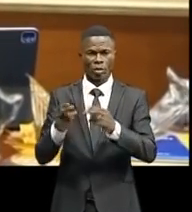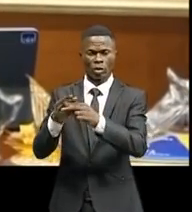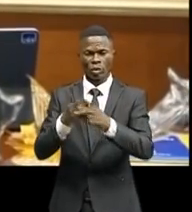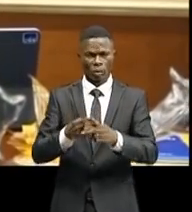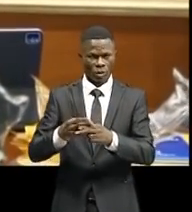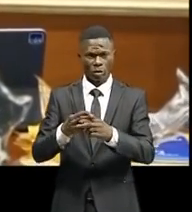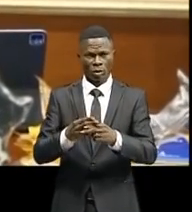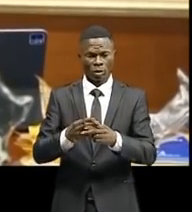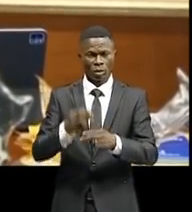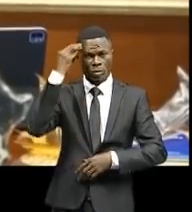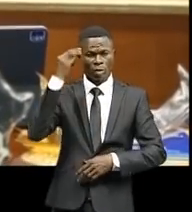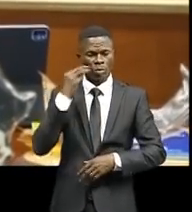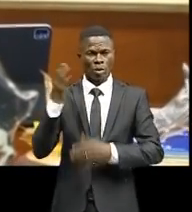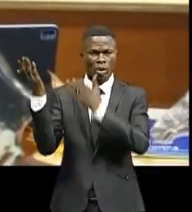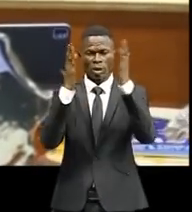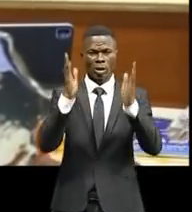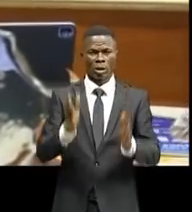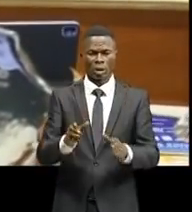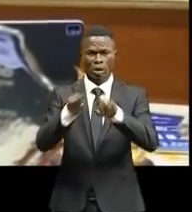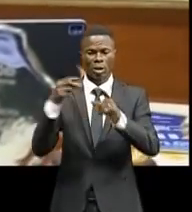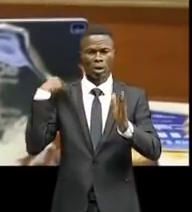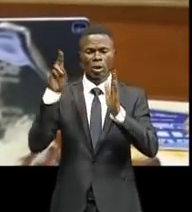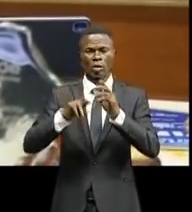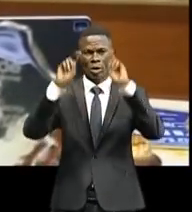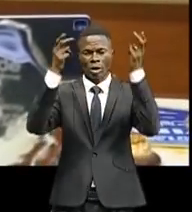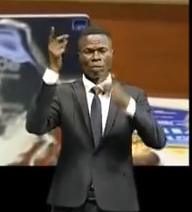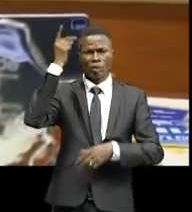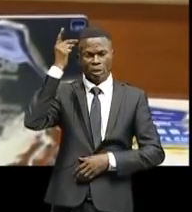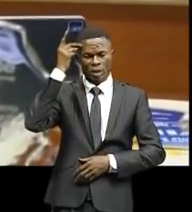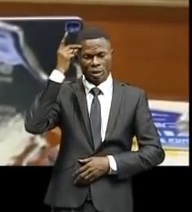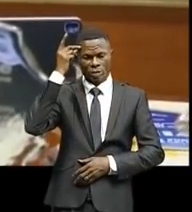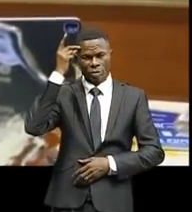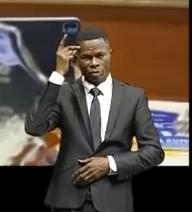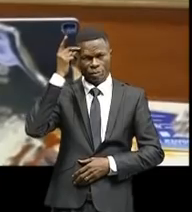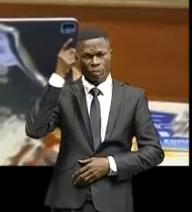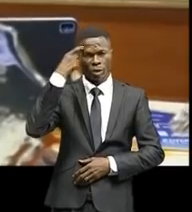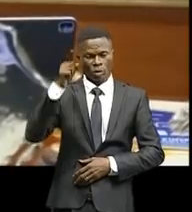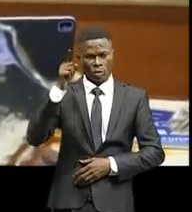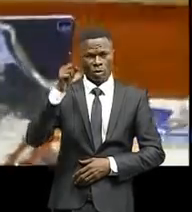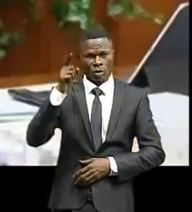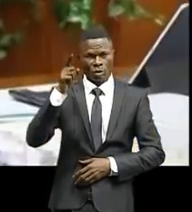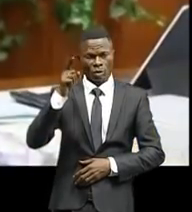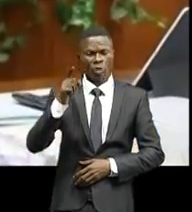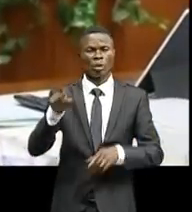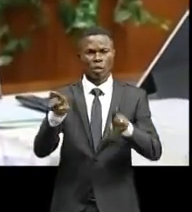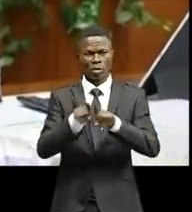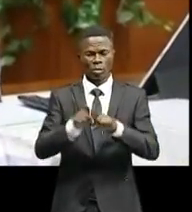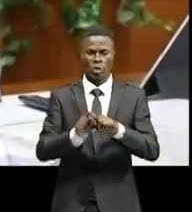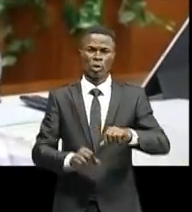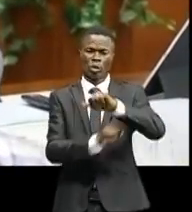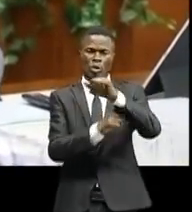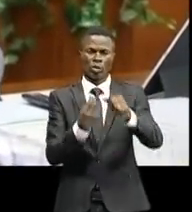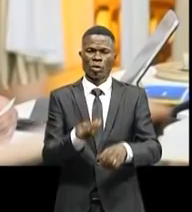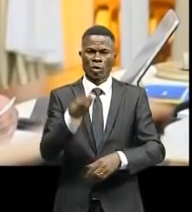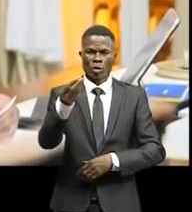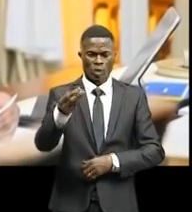Sécurité, le ministre des Transports et les gouverneurs de la ville-province de Kinshasa de pourvoir proportionnellement au soutien financier